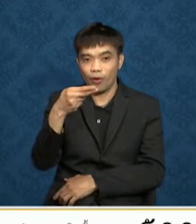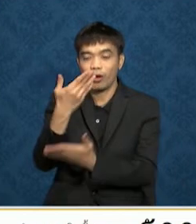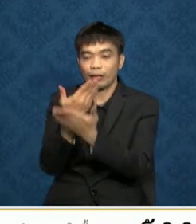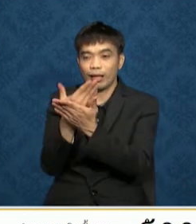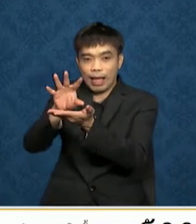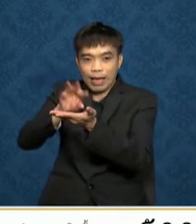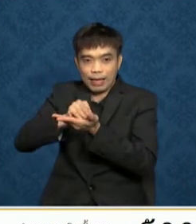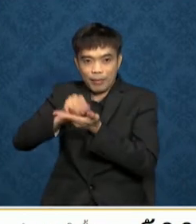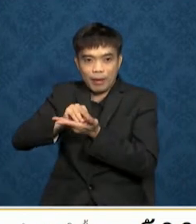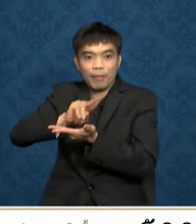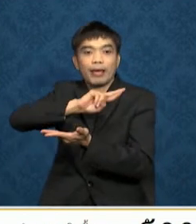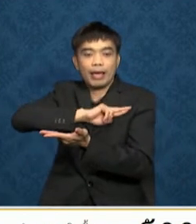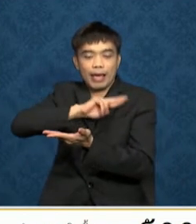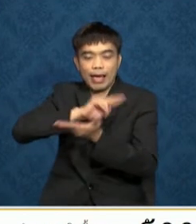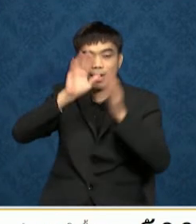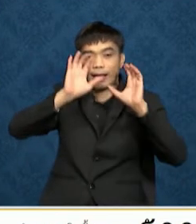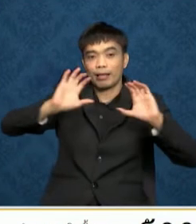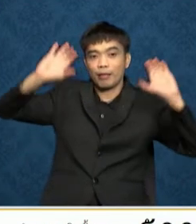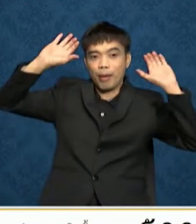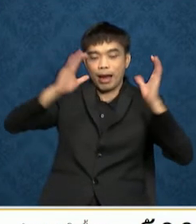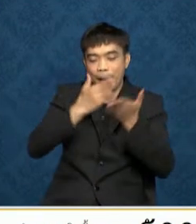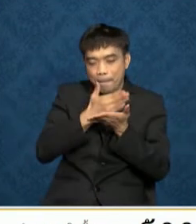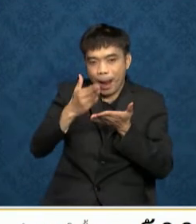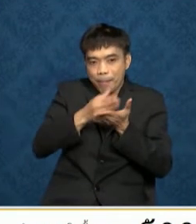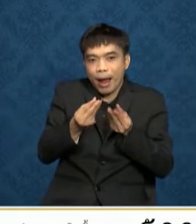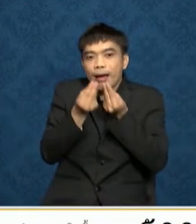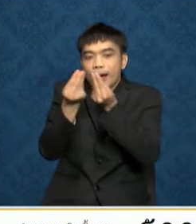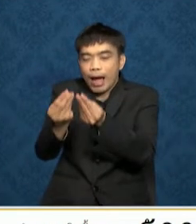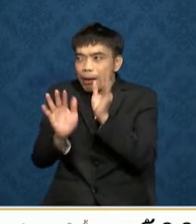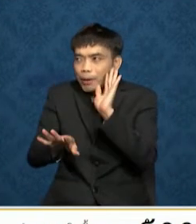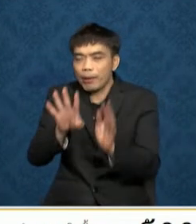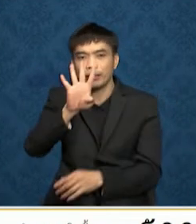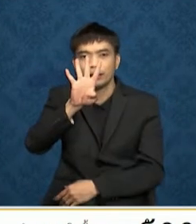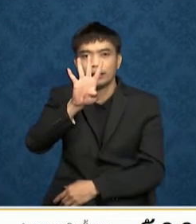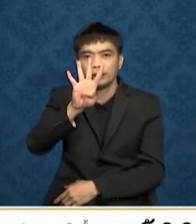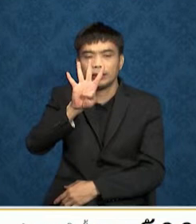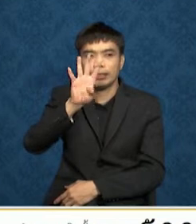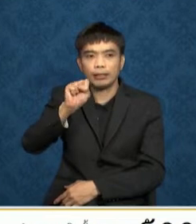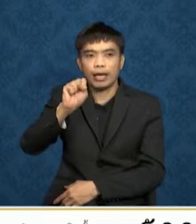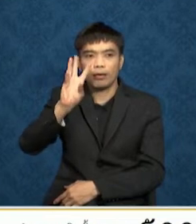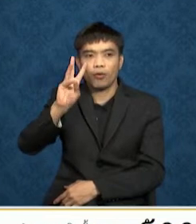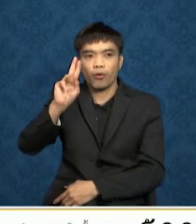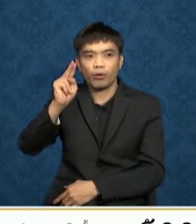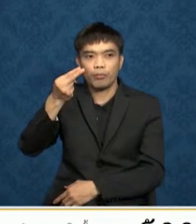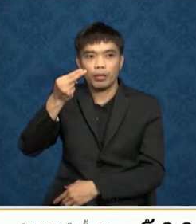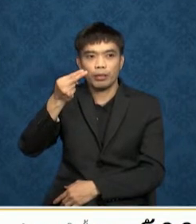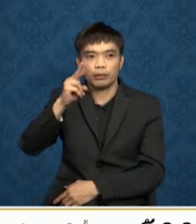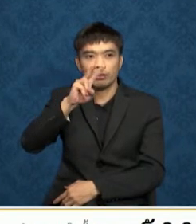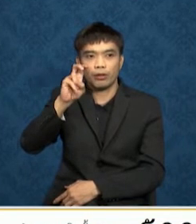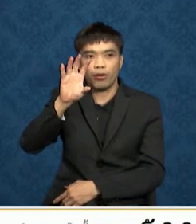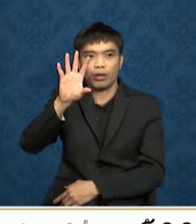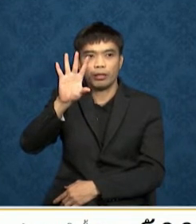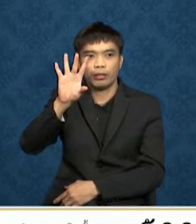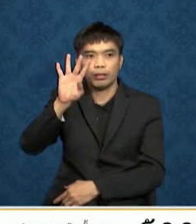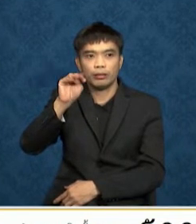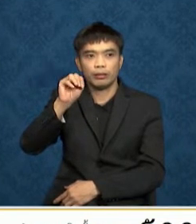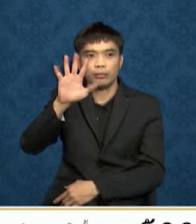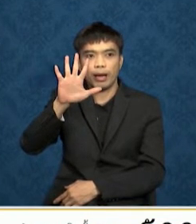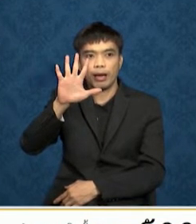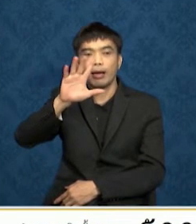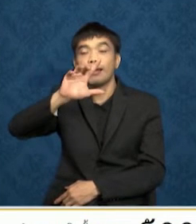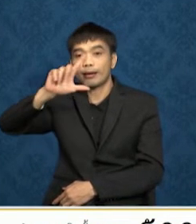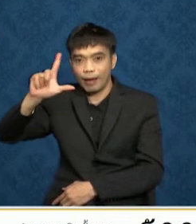รัฐบาลเก็บให้และแบ่งให้อยู่ที่4612 45ล้านบาท